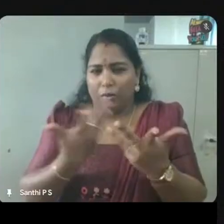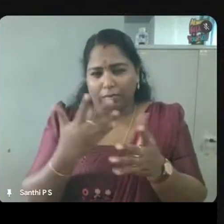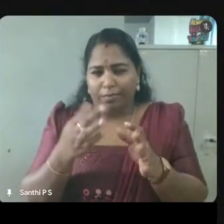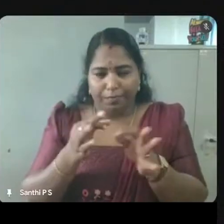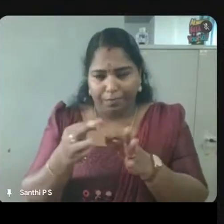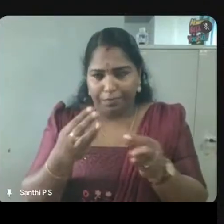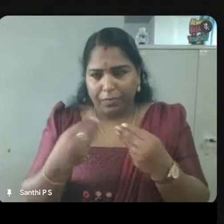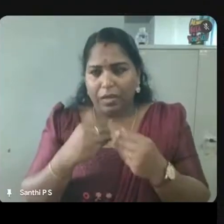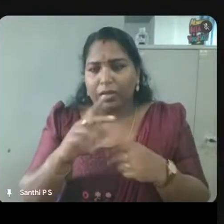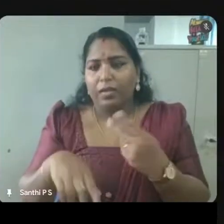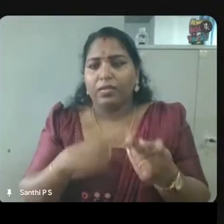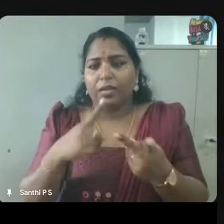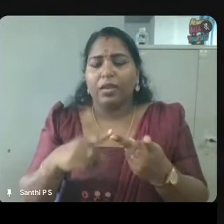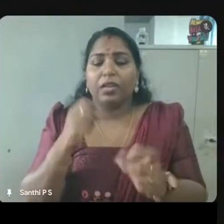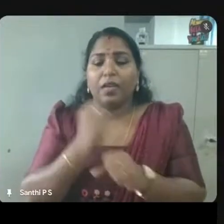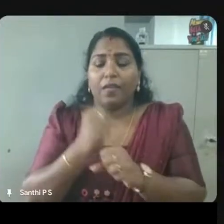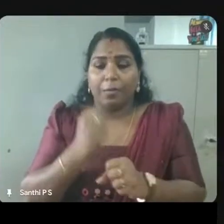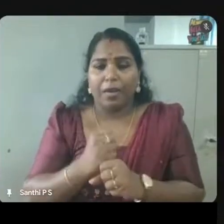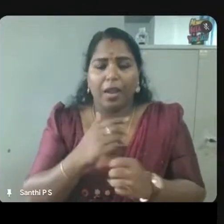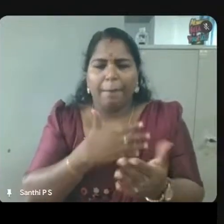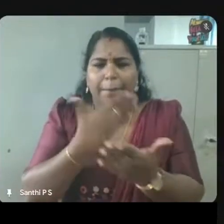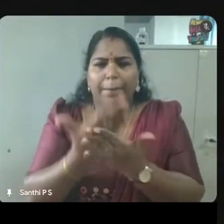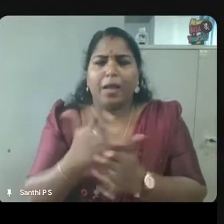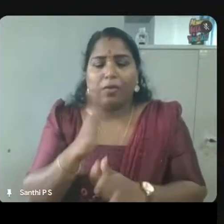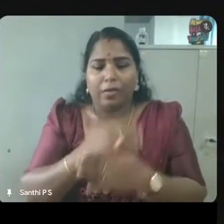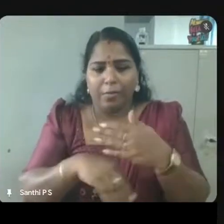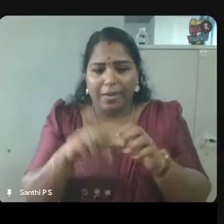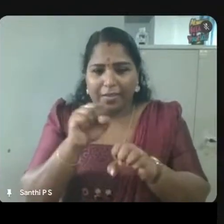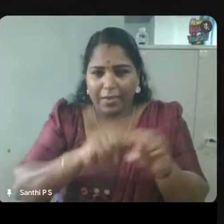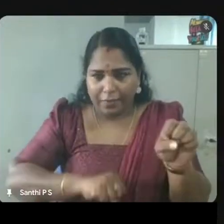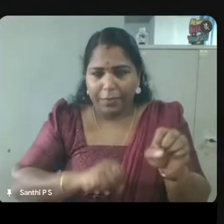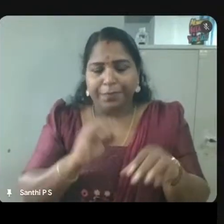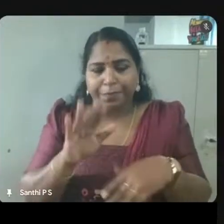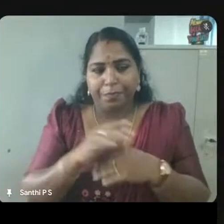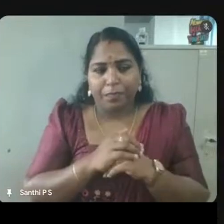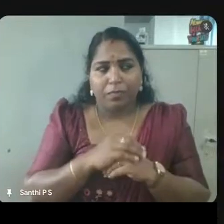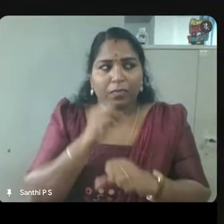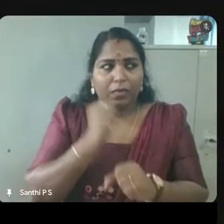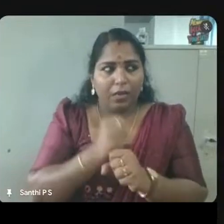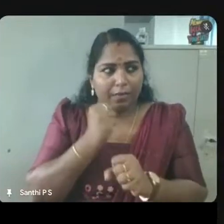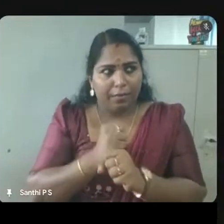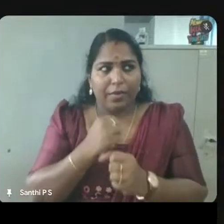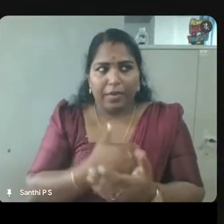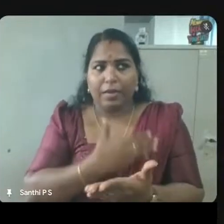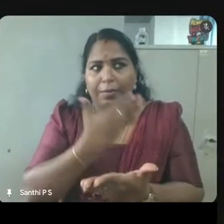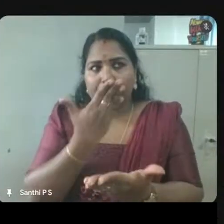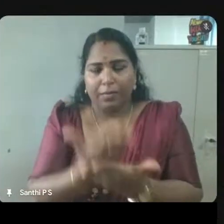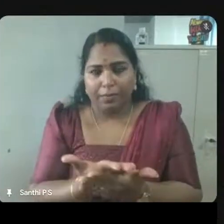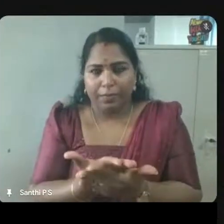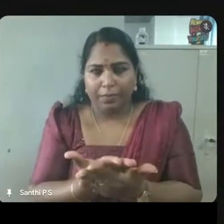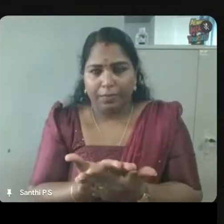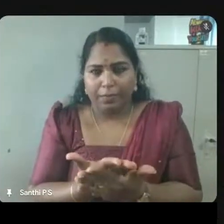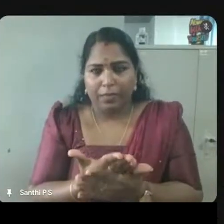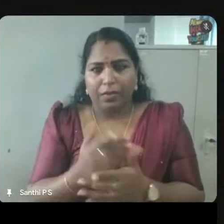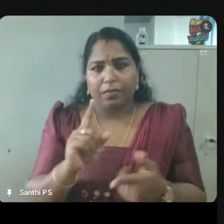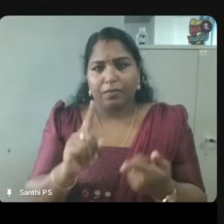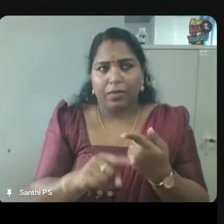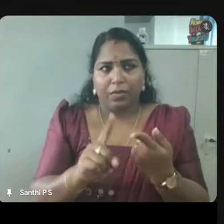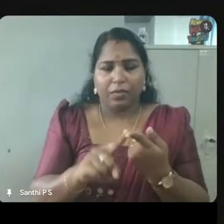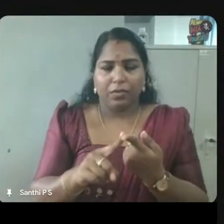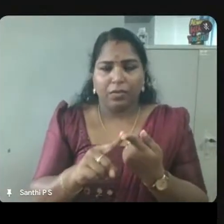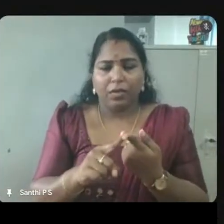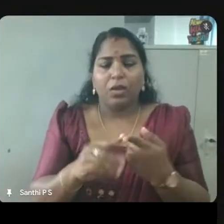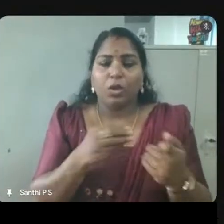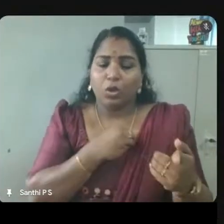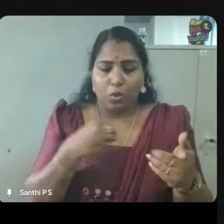ഗവൺമെന്റിൽ തന്നെയാണ്. സോ നമുക്ക് ആദ്യം നമ്മൾ ഇപ്പൊ ഏതെങ്കിലും നിങ്ങൾ ഡോക്ടേഴ്സിനെ കാണിക്കുന്നെങ്കിൽ അങ്ങനെ നിങ്ങളുടെ കാഴ്ച